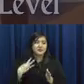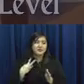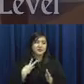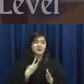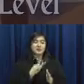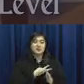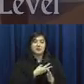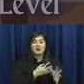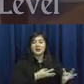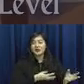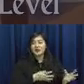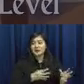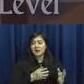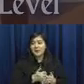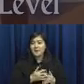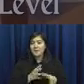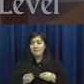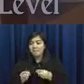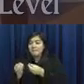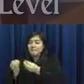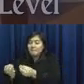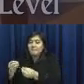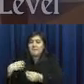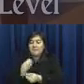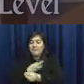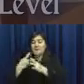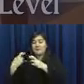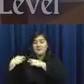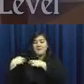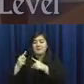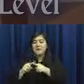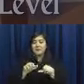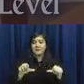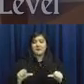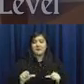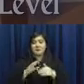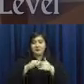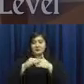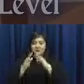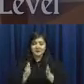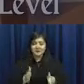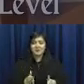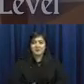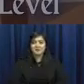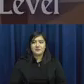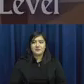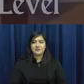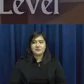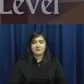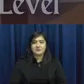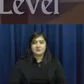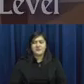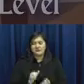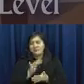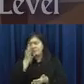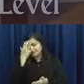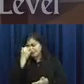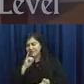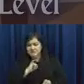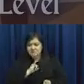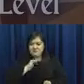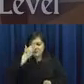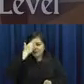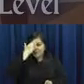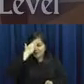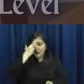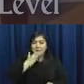Eh. Talaga namang maganto eh. Oh, mabaano to sa mga young people kaya alam ko sabi yung no, wag mo ipagkatiwala